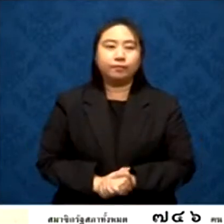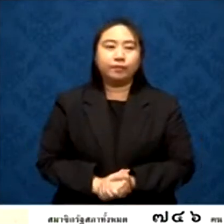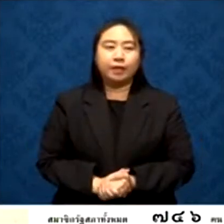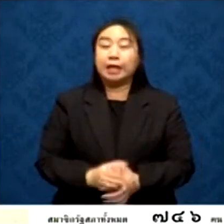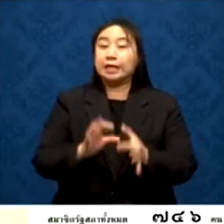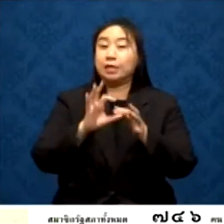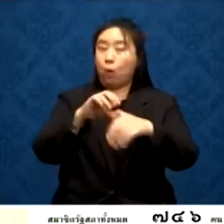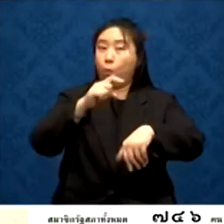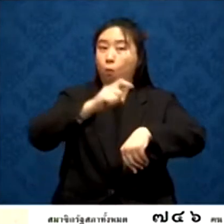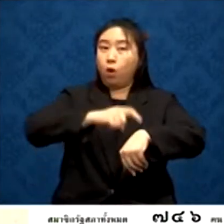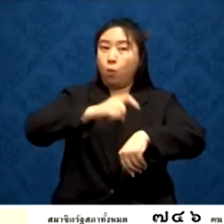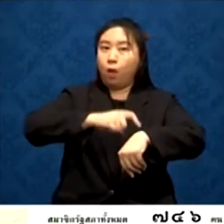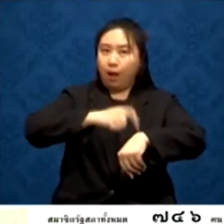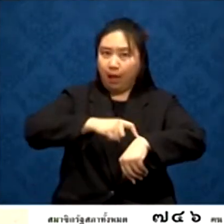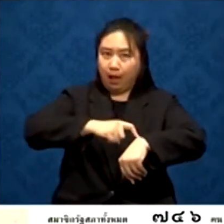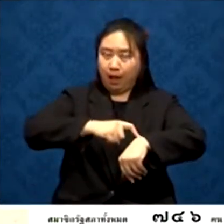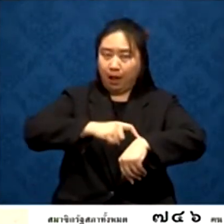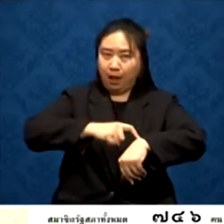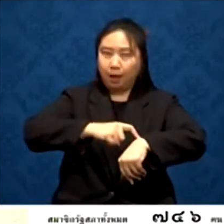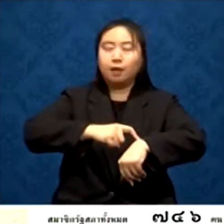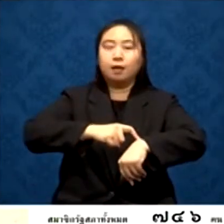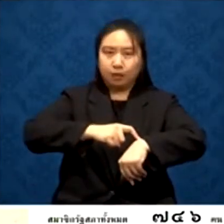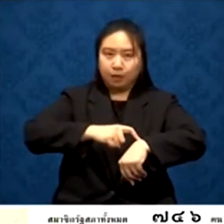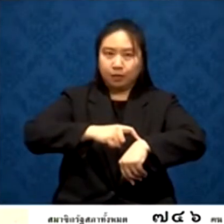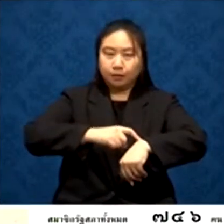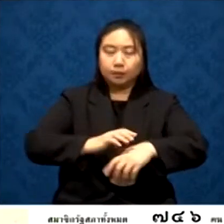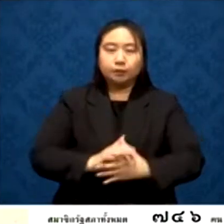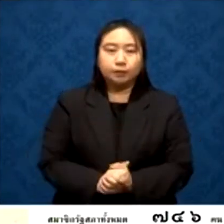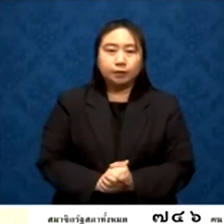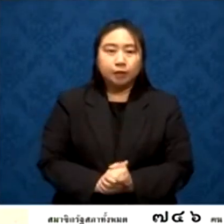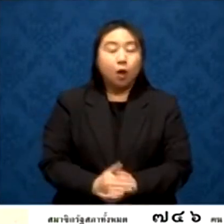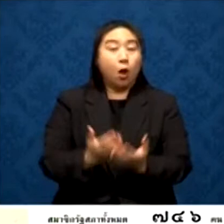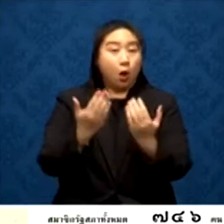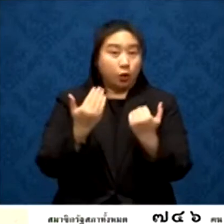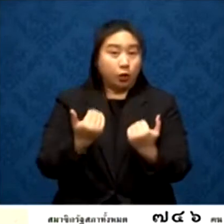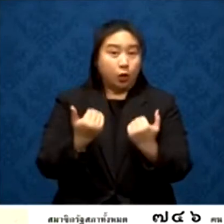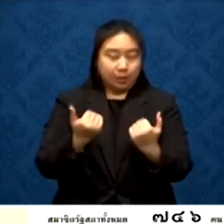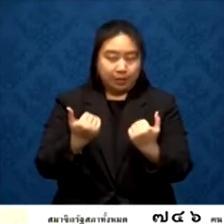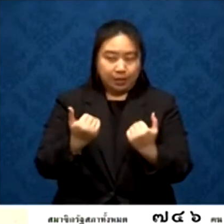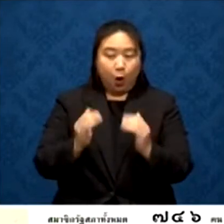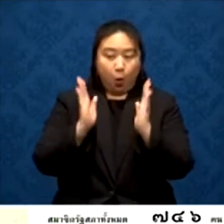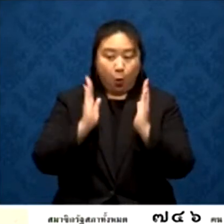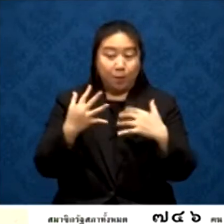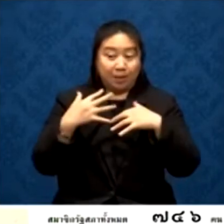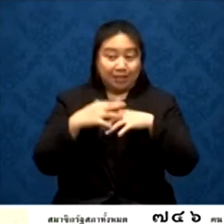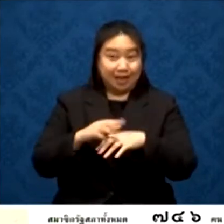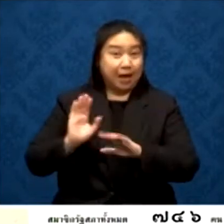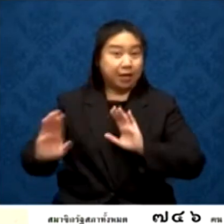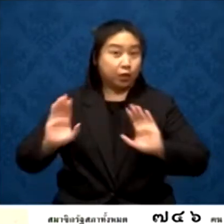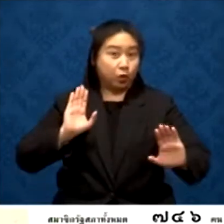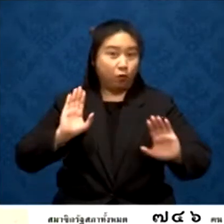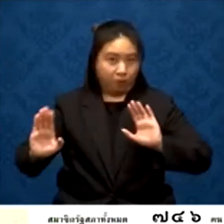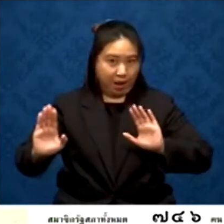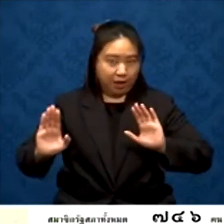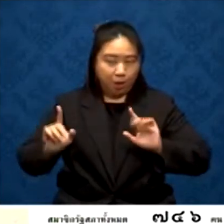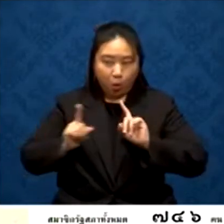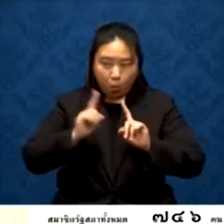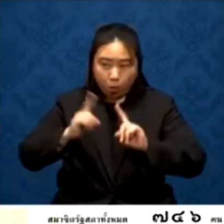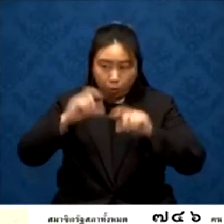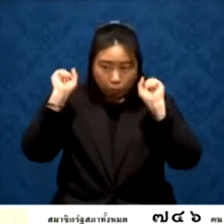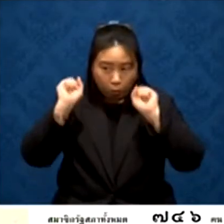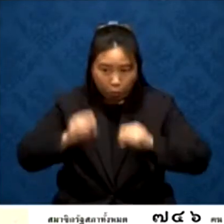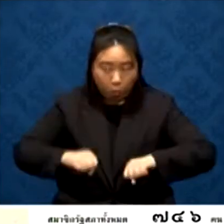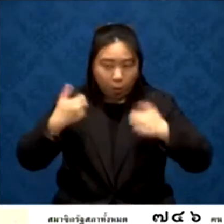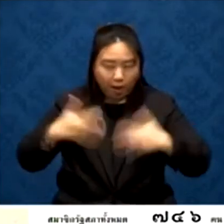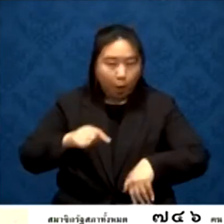ผมอยากจะเรียนอย่างนี้ครับเพราะว่าได้ตกลงผู้ประสานงานทั้งสองฝ่ายนะครับว่าเวลาอาจจะ